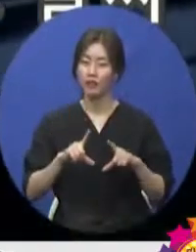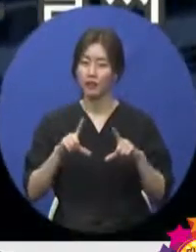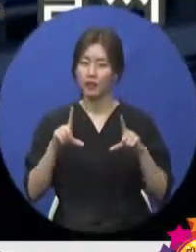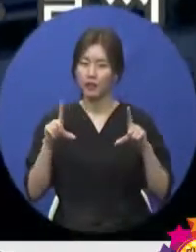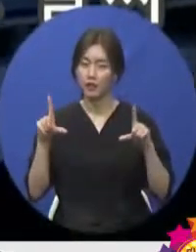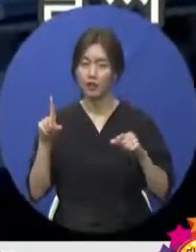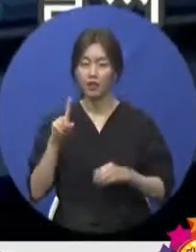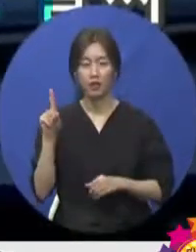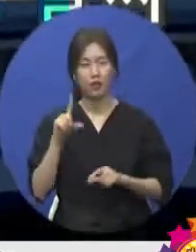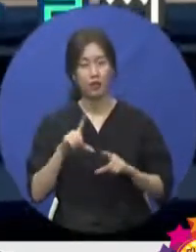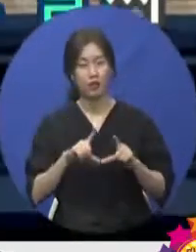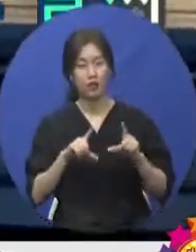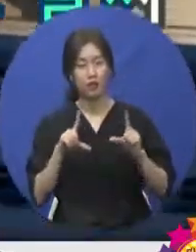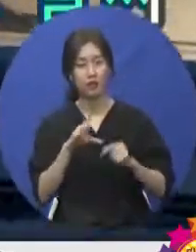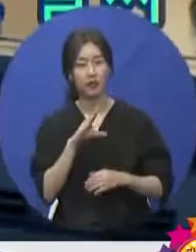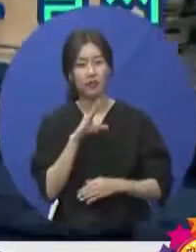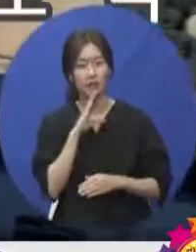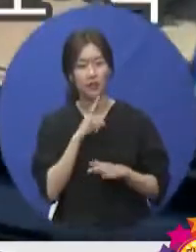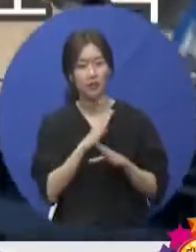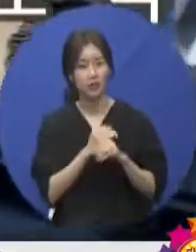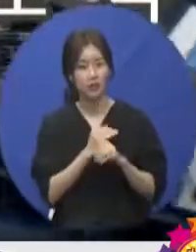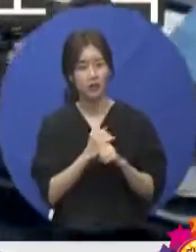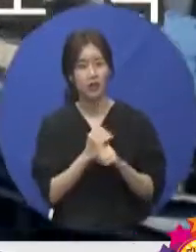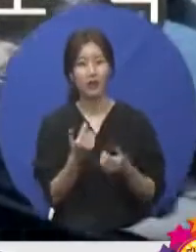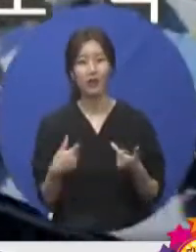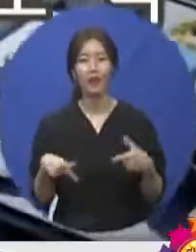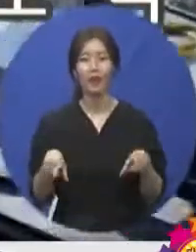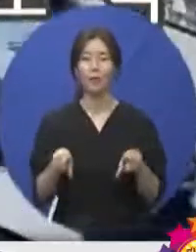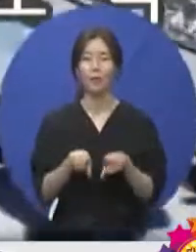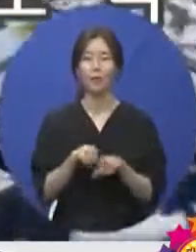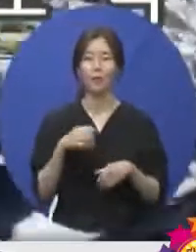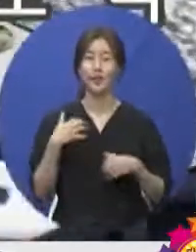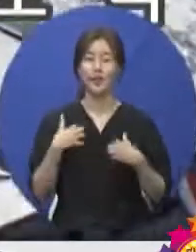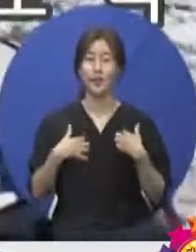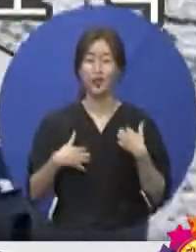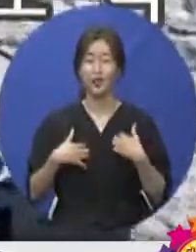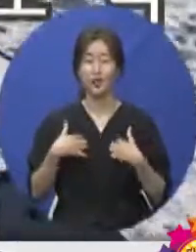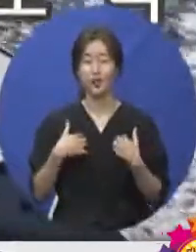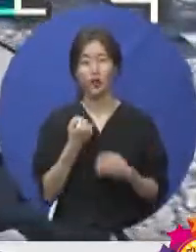어느새 어느 날짜 함께 즐겨